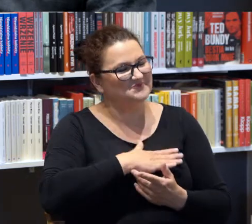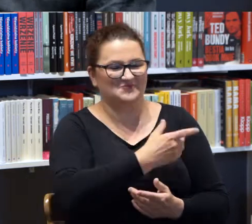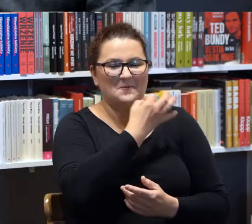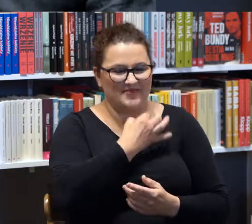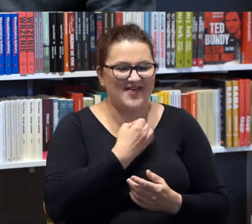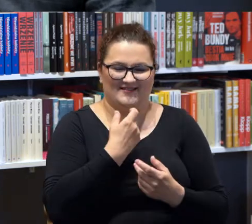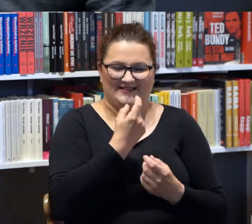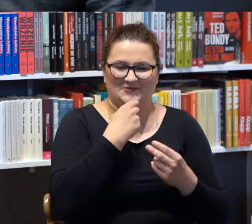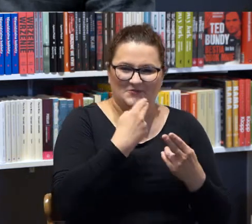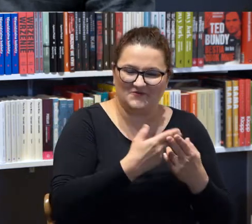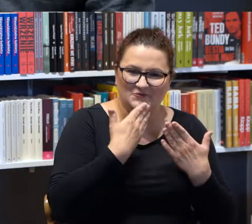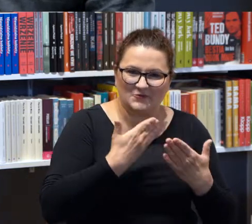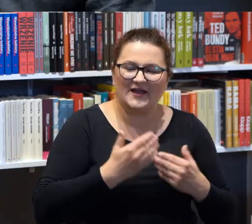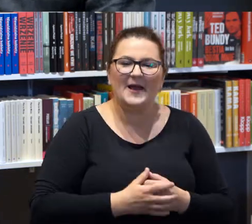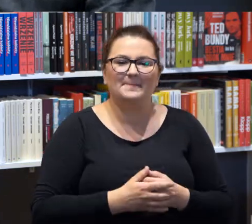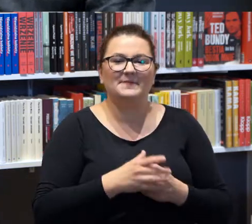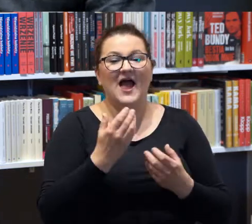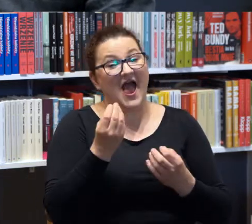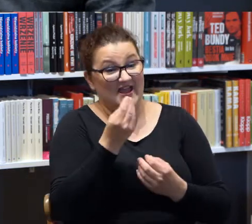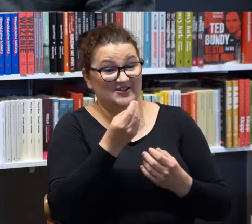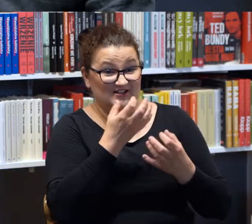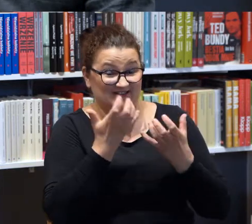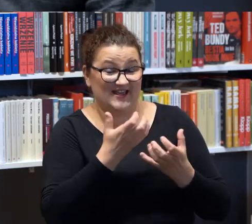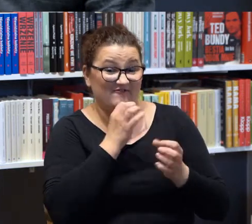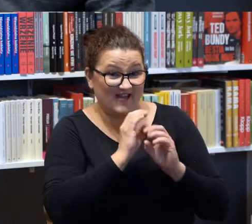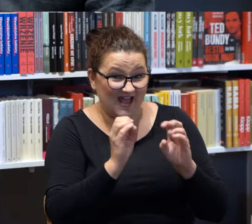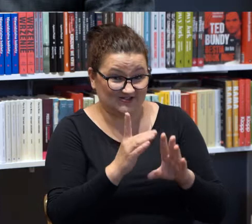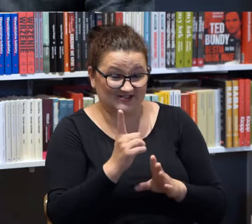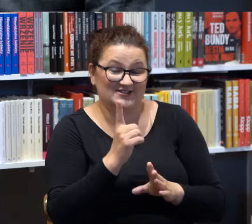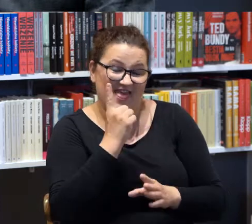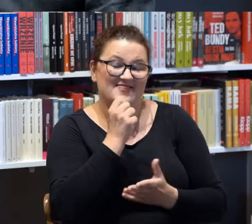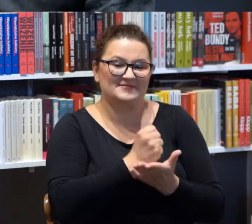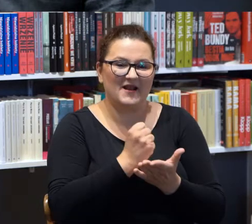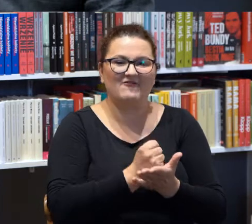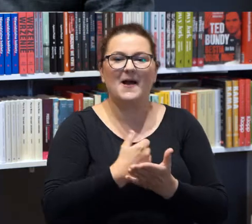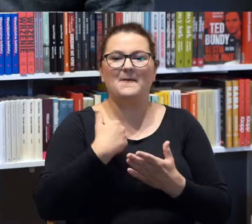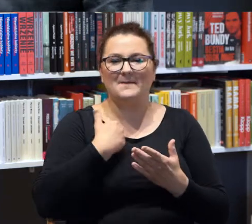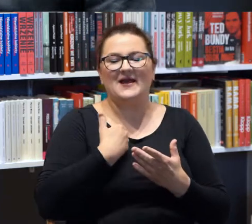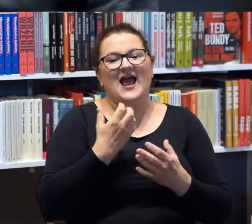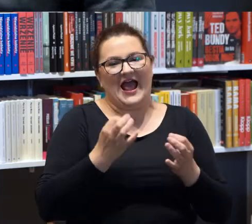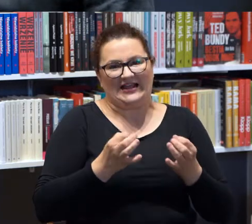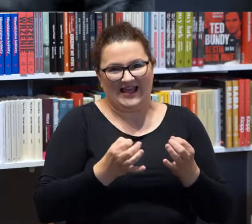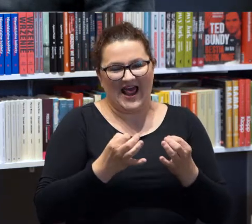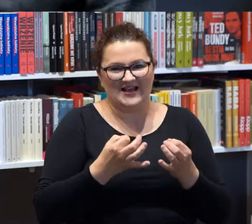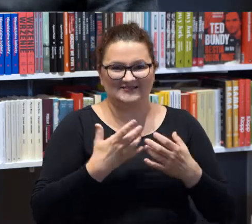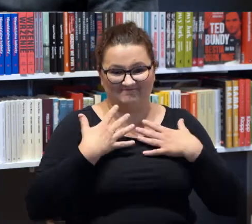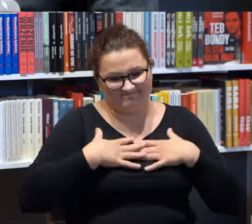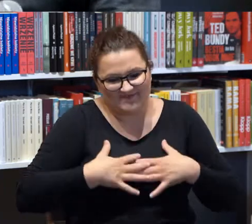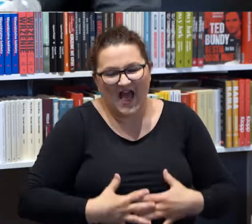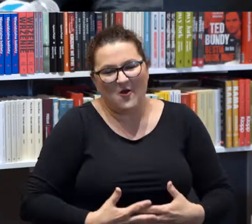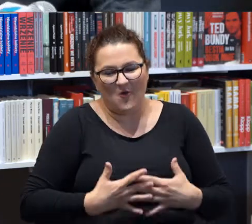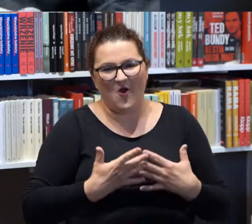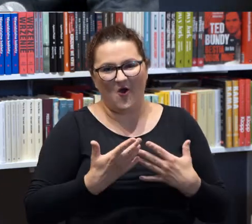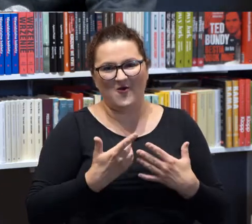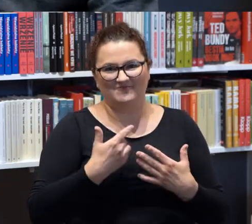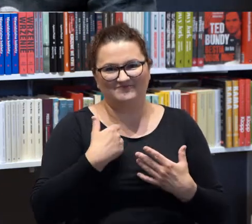dziękuję. Ale chciałam Państwu jeszcze wyjaśnić, zanim odpowiem na to pytanie, jedną rzecz. Otóż jestem w takim stanie, że moje ciało,